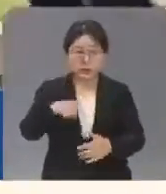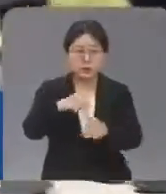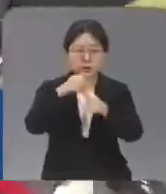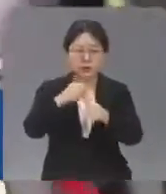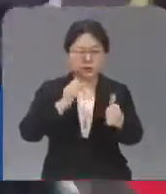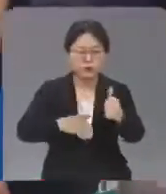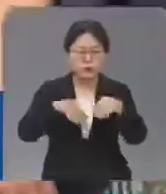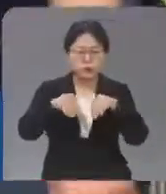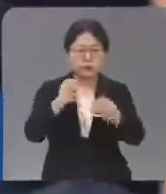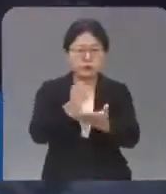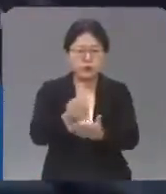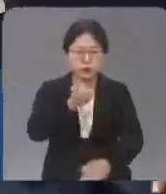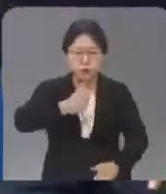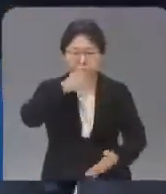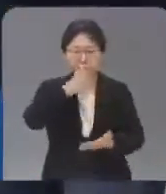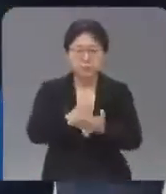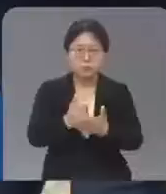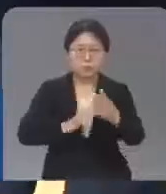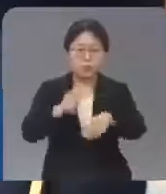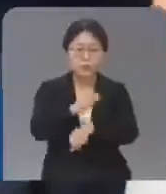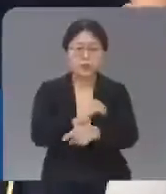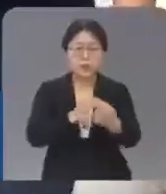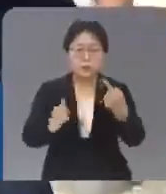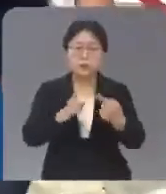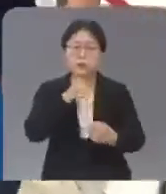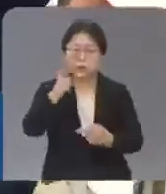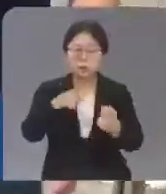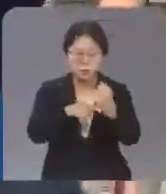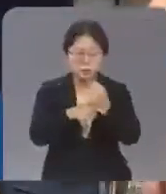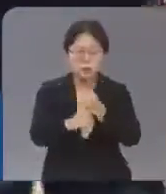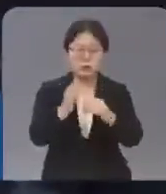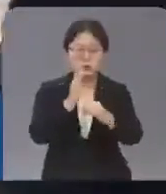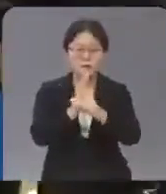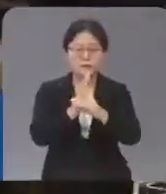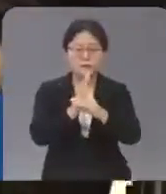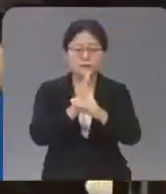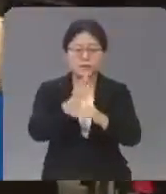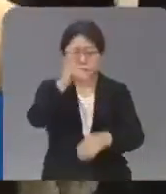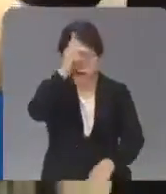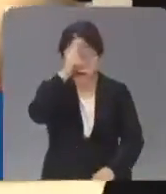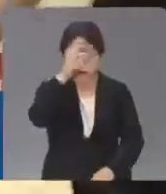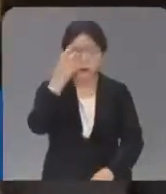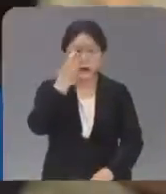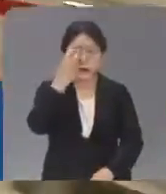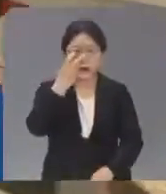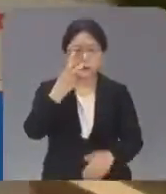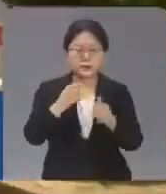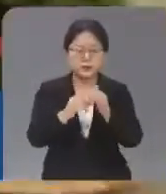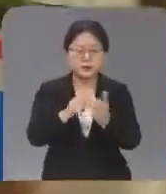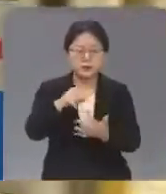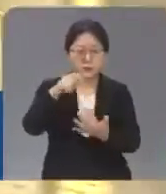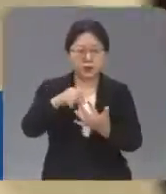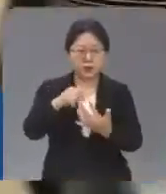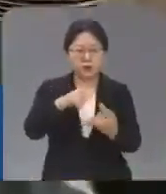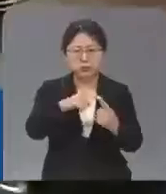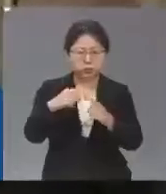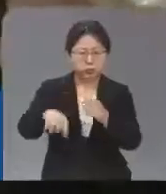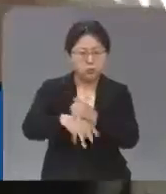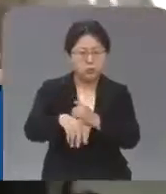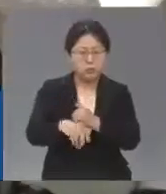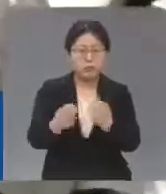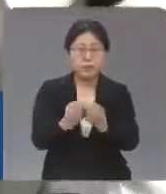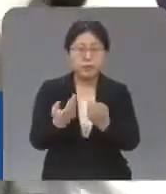광주 철거 건물 붕괴 사고와 관련해서 공사장 감독을 소홀히 한 혐의를 받은 감리 책임자가 구속되고 철거